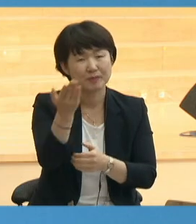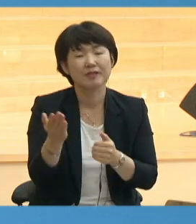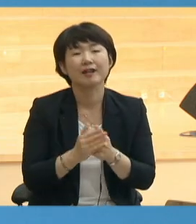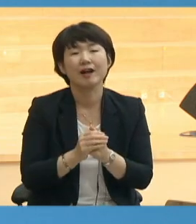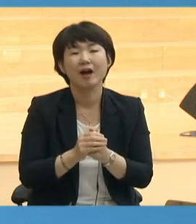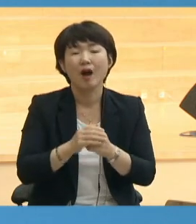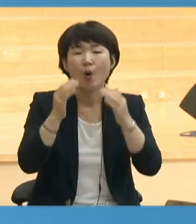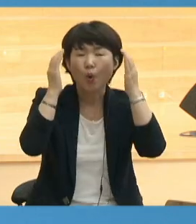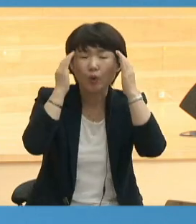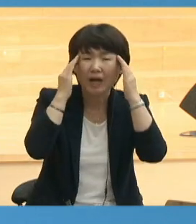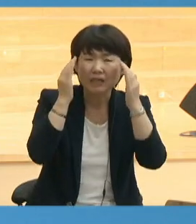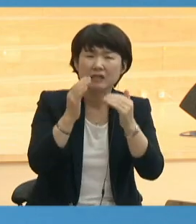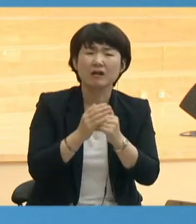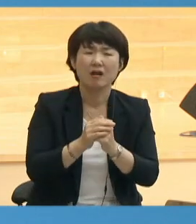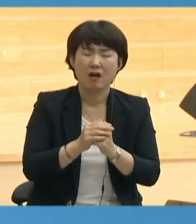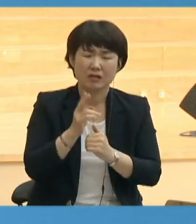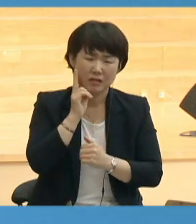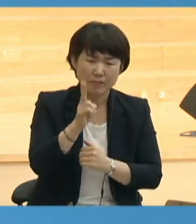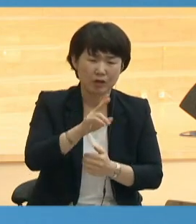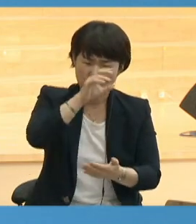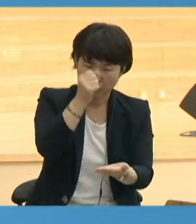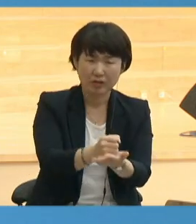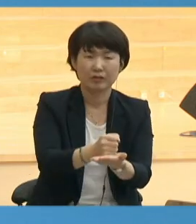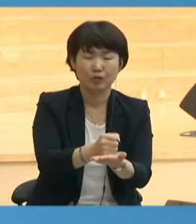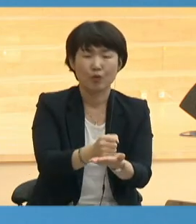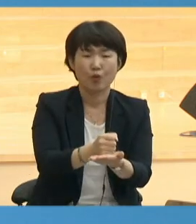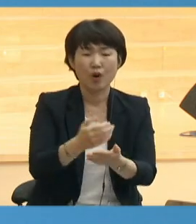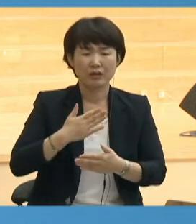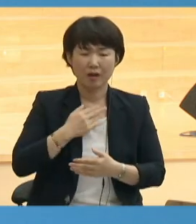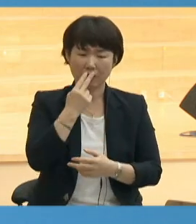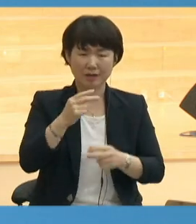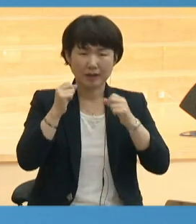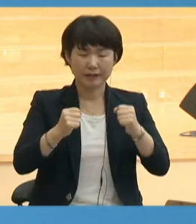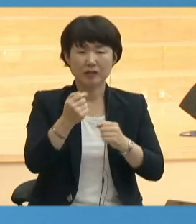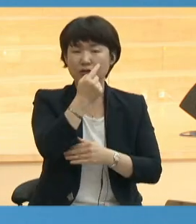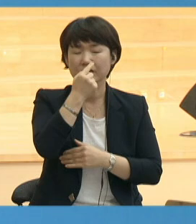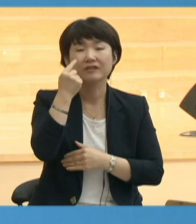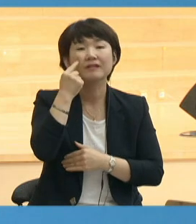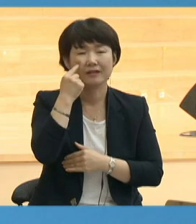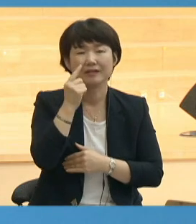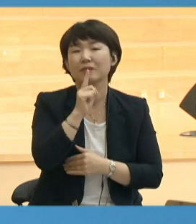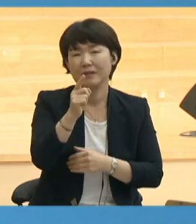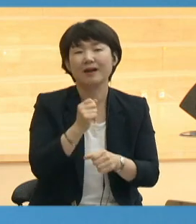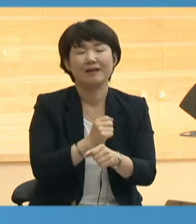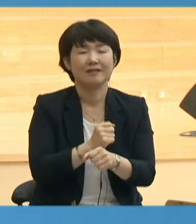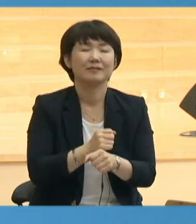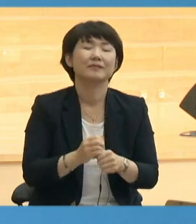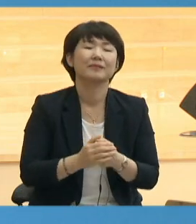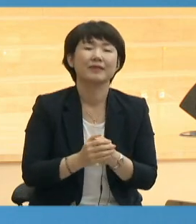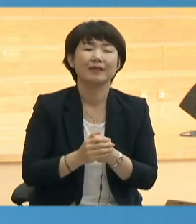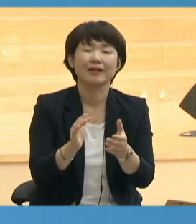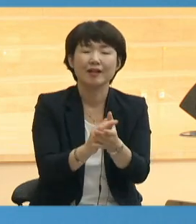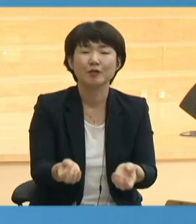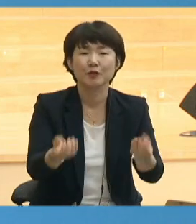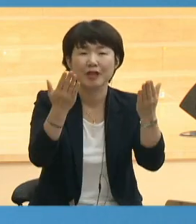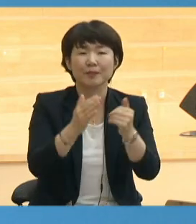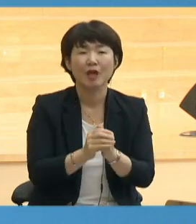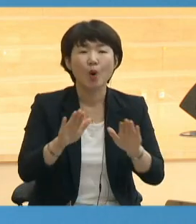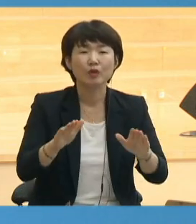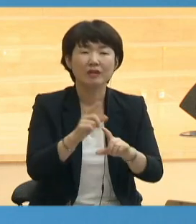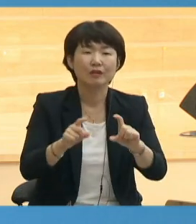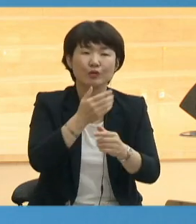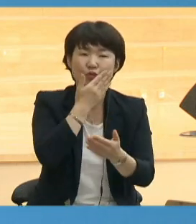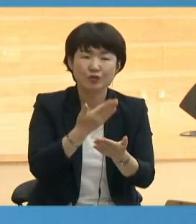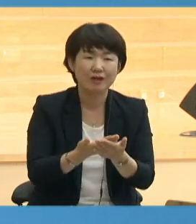권하는 지극히 정상적인 거고 내가 살아있다는 증거 라는 거야 할렐루야 네 오늘 더 중요한 건